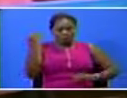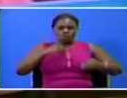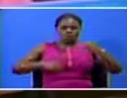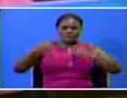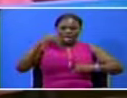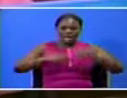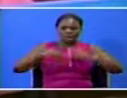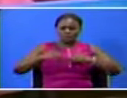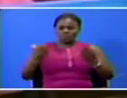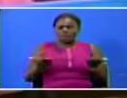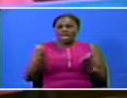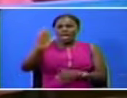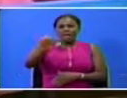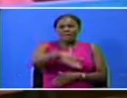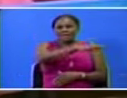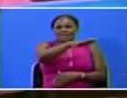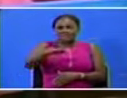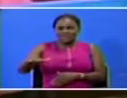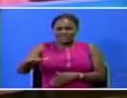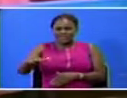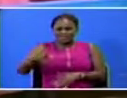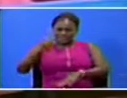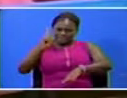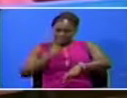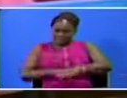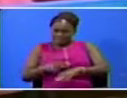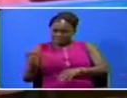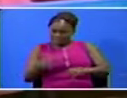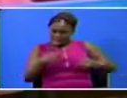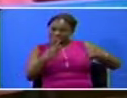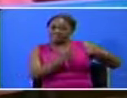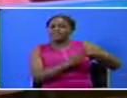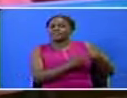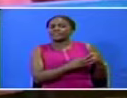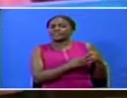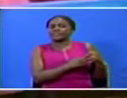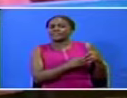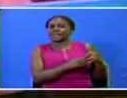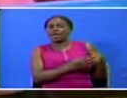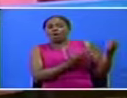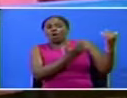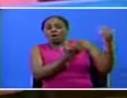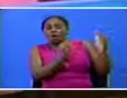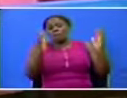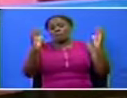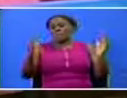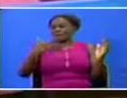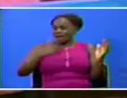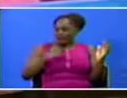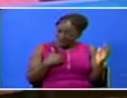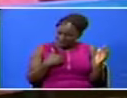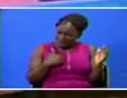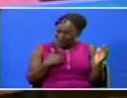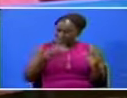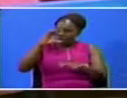hasa katika bunge la Elgeyo Marakwet. Ifikapo Agosti 8, Kosgei ana matumaini makubwa kwamba ataweza